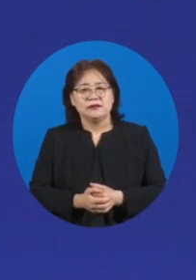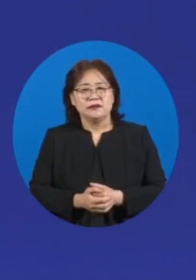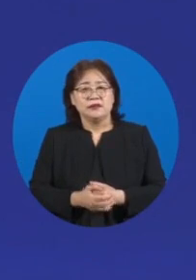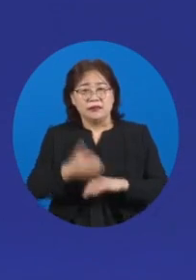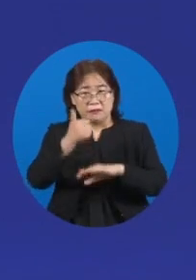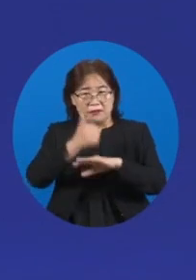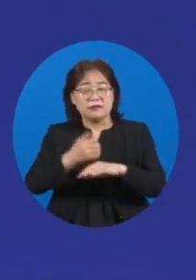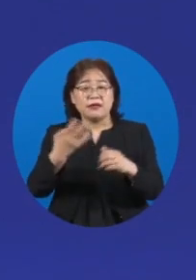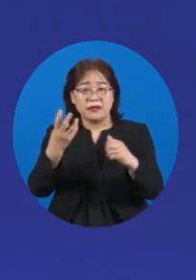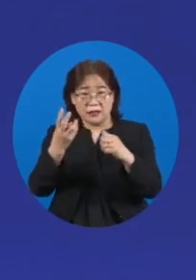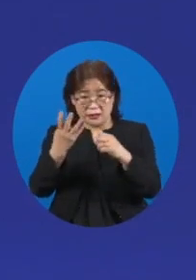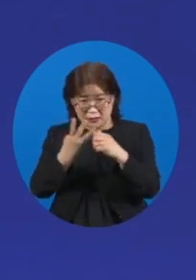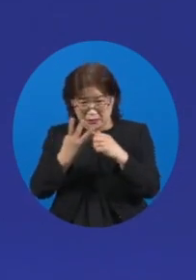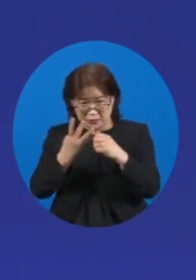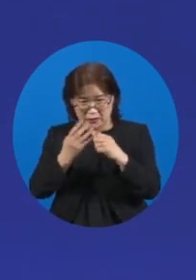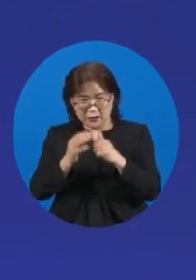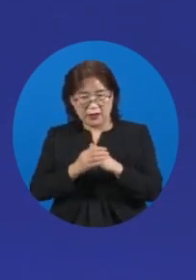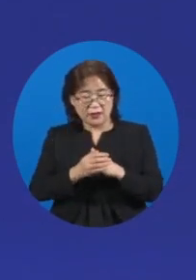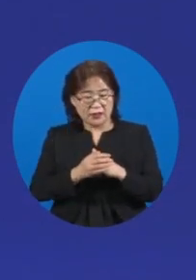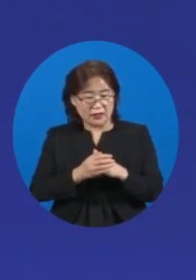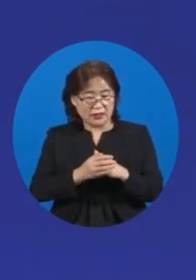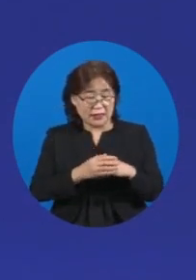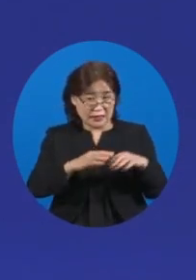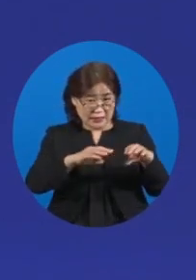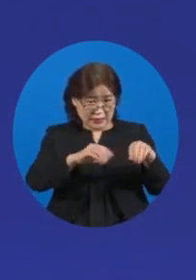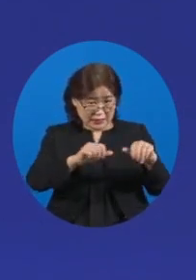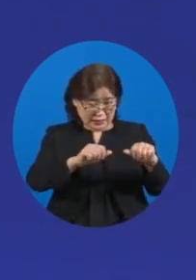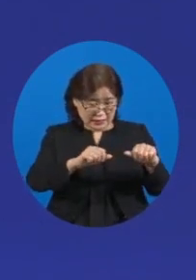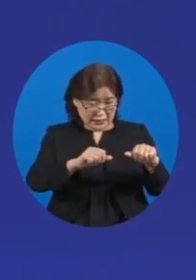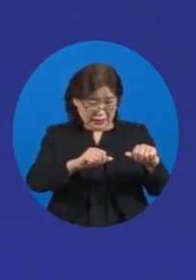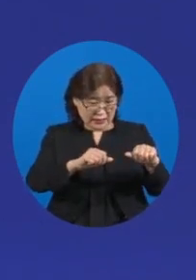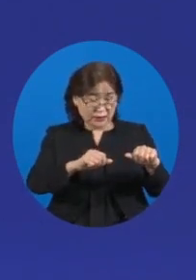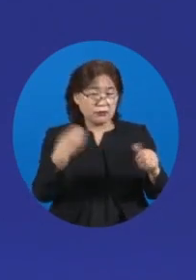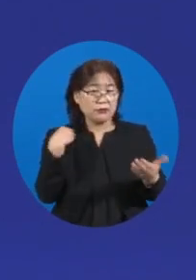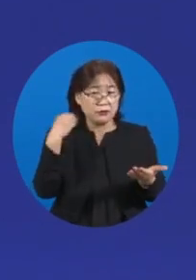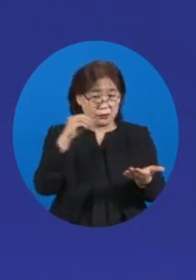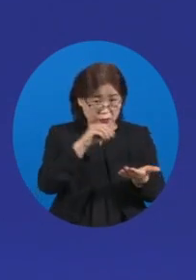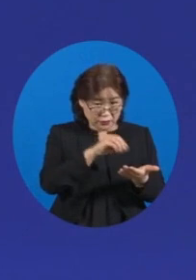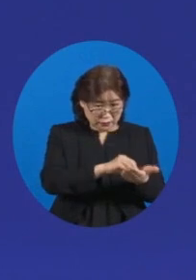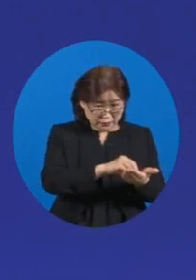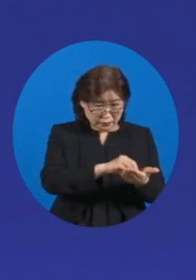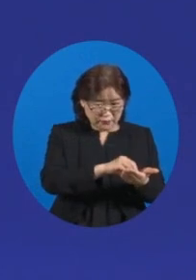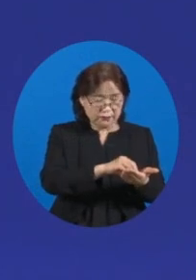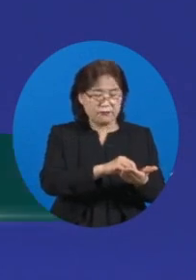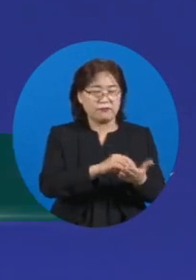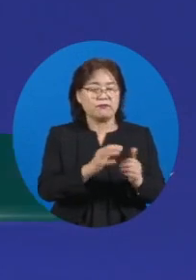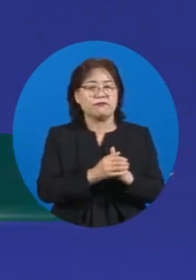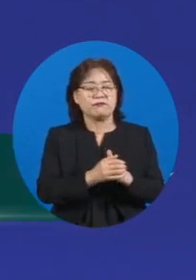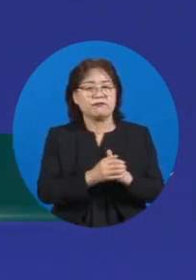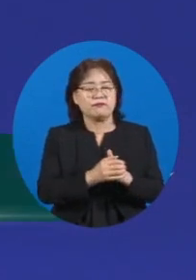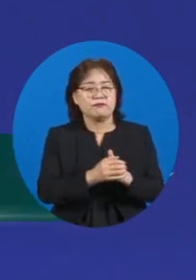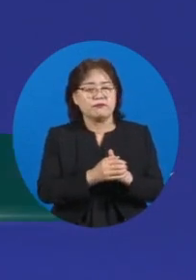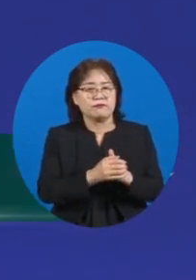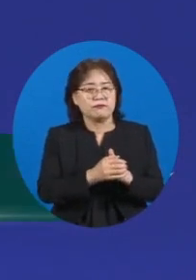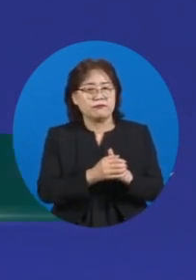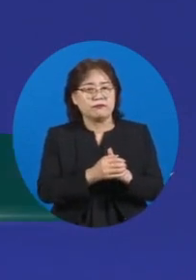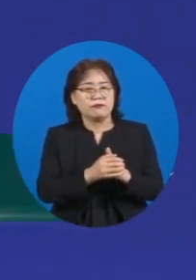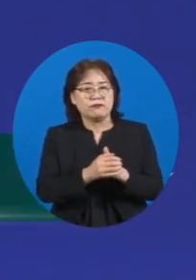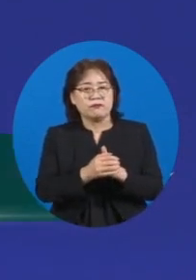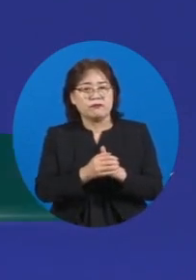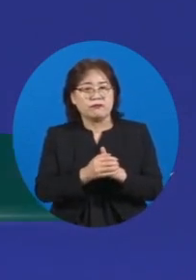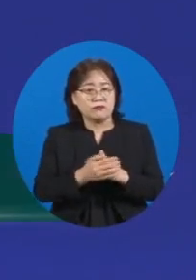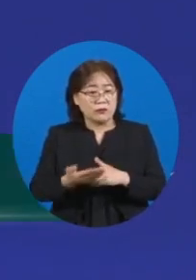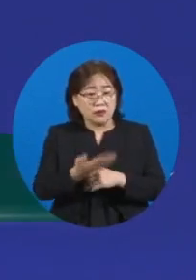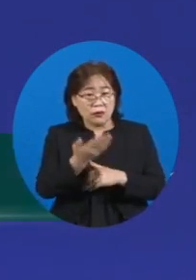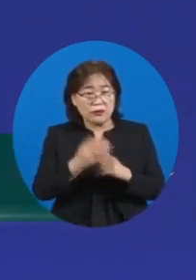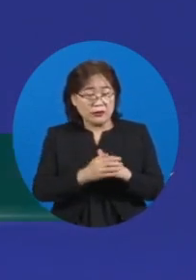마지막 네번째는 흙으로 돌아가라 는 것입니다 자 식구들 하반 절에 말씀을 있겠습니다 다같이 초